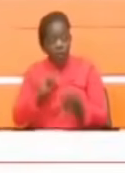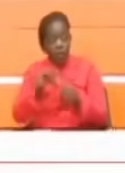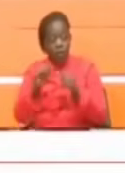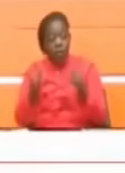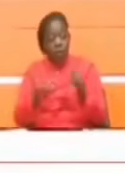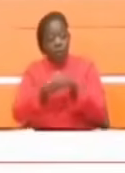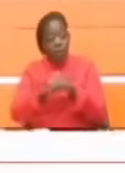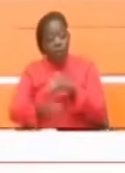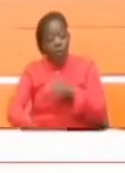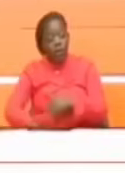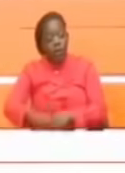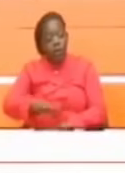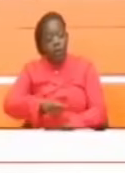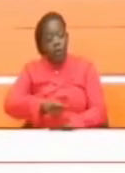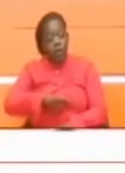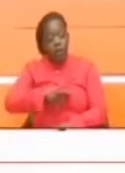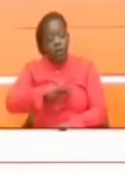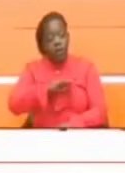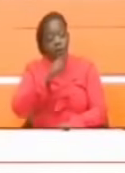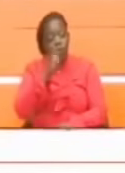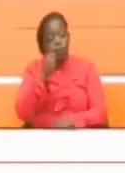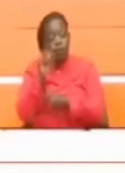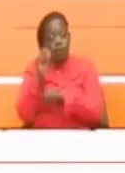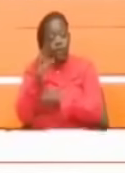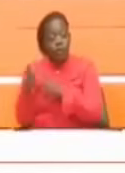Under 14 ye yawangudde ekikopo